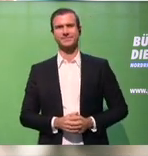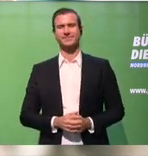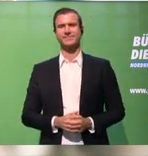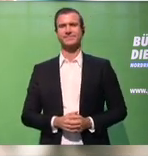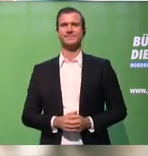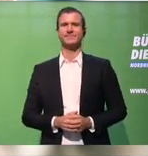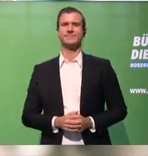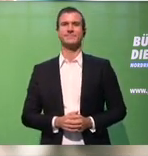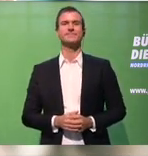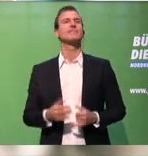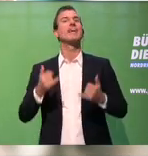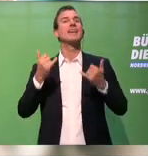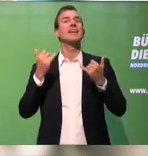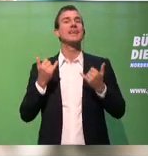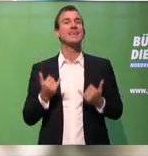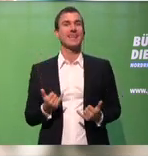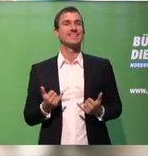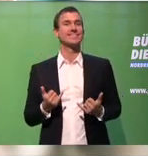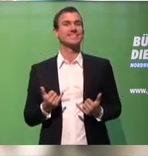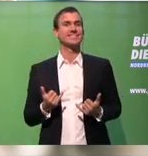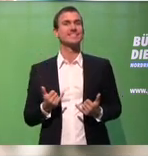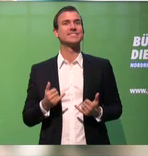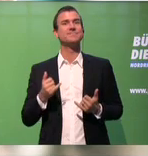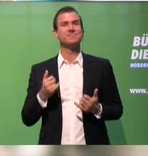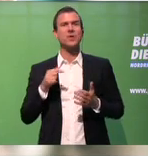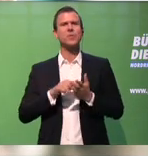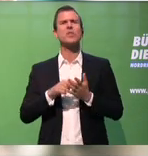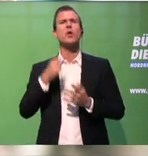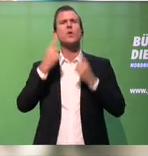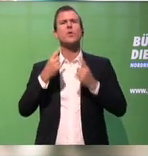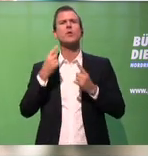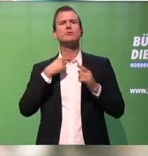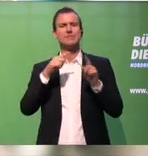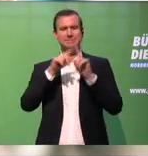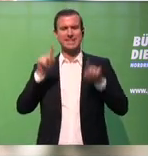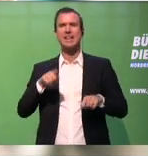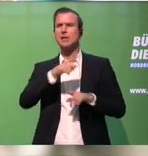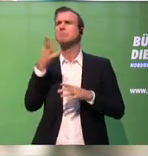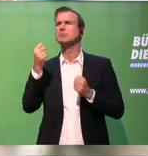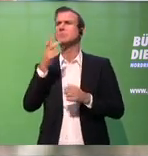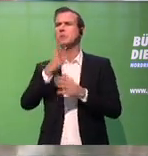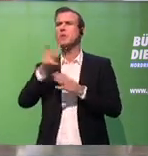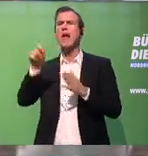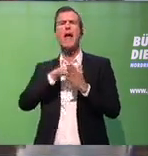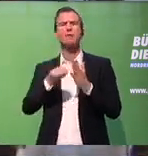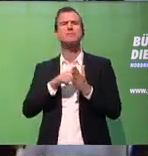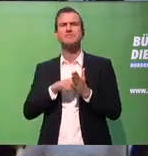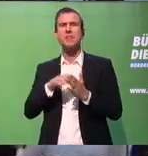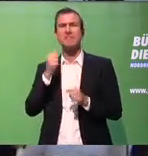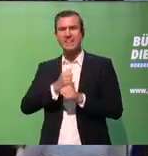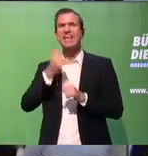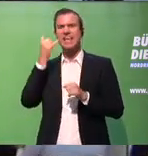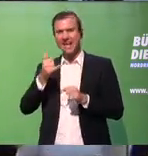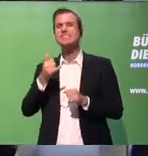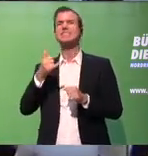So, und jetzt können wir aber, da ihr das, den grünen Stimmzettel schon ausgefüllt habt, die Abstimmung über